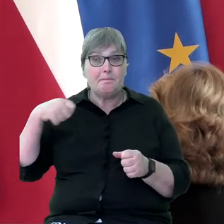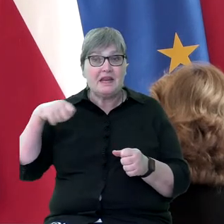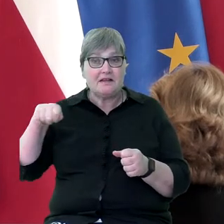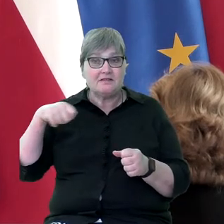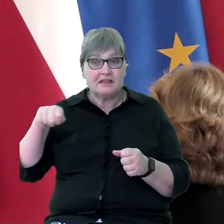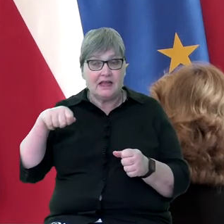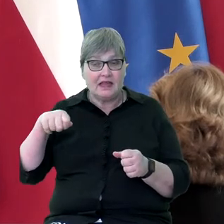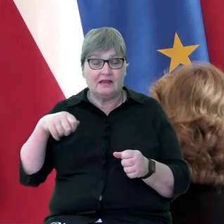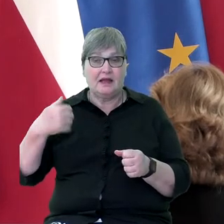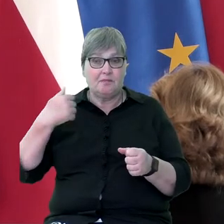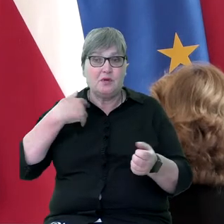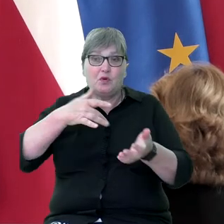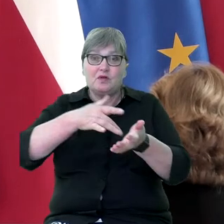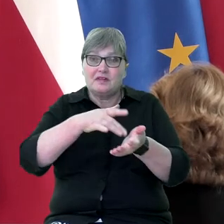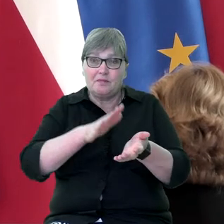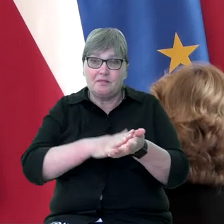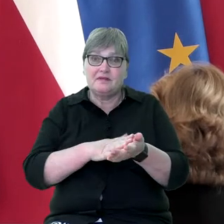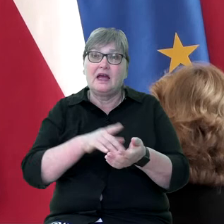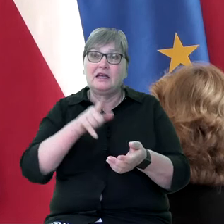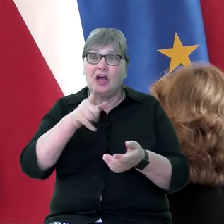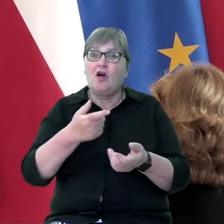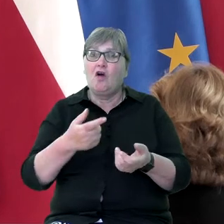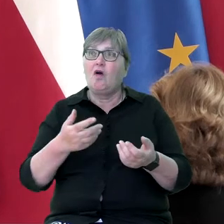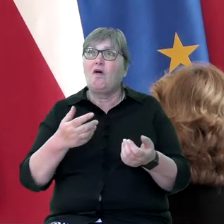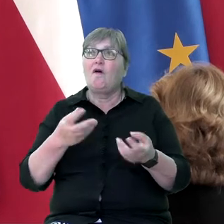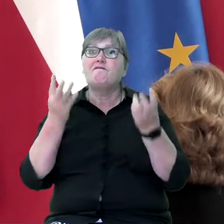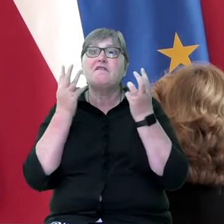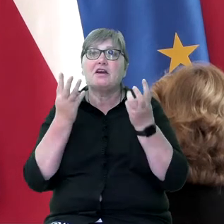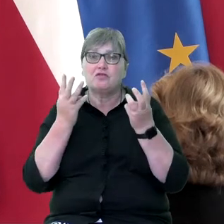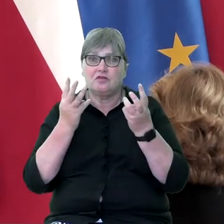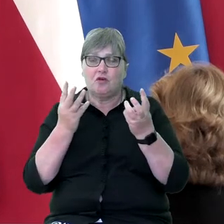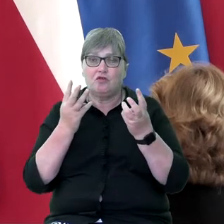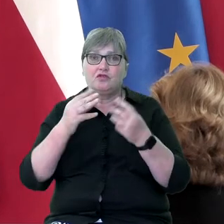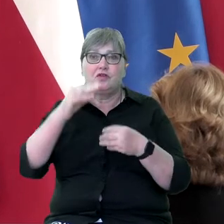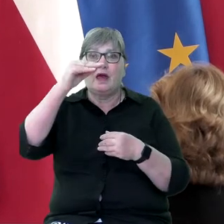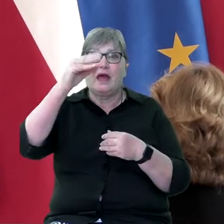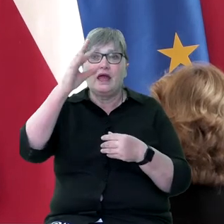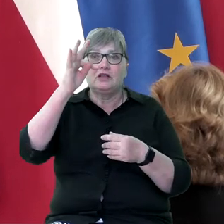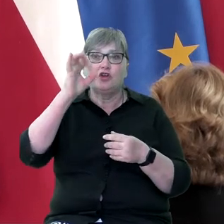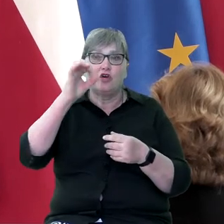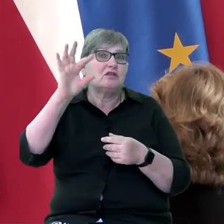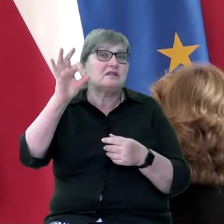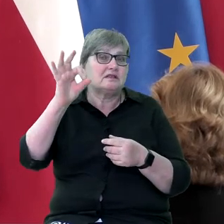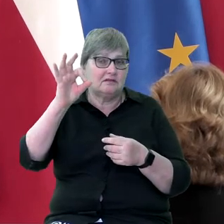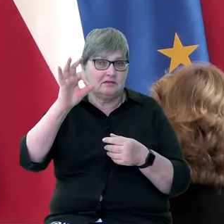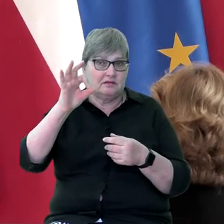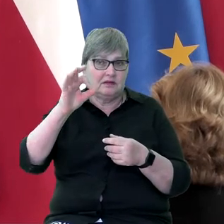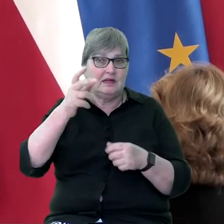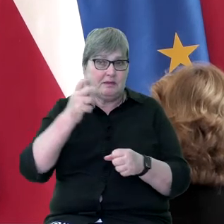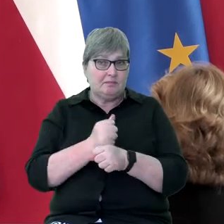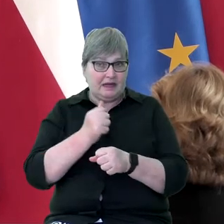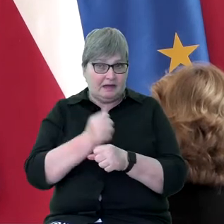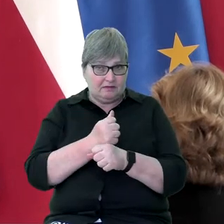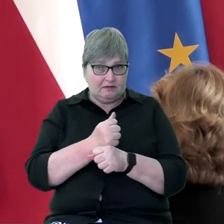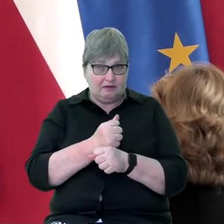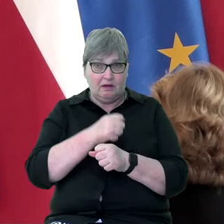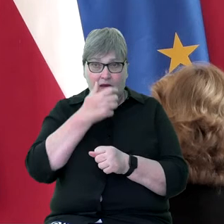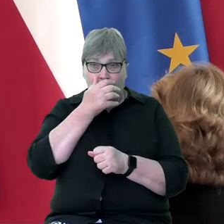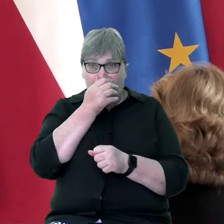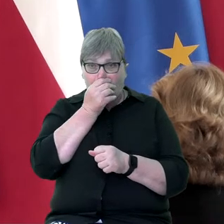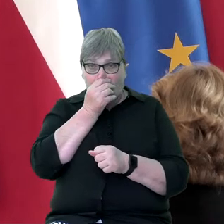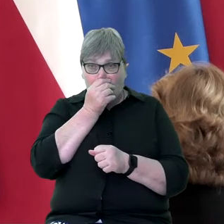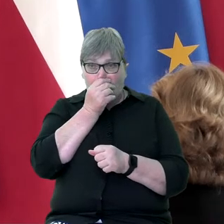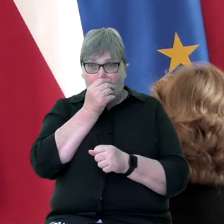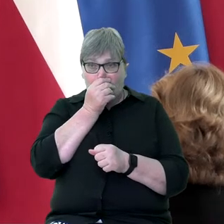etosie i to wydaje mi się, że w kontekście tego święta, które tu pan minister zorganizował i za co chwała, bo to